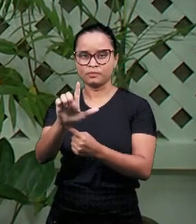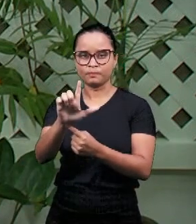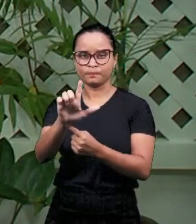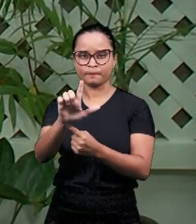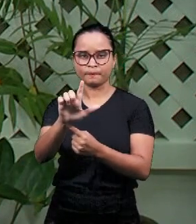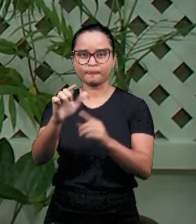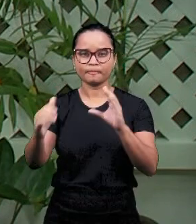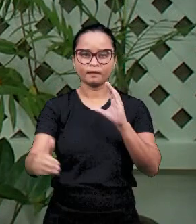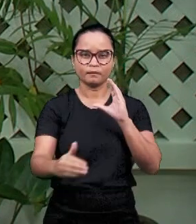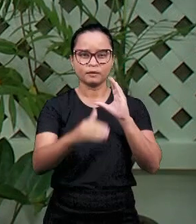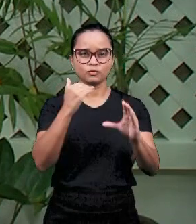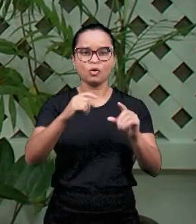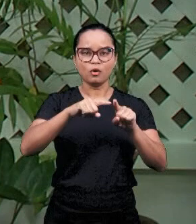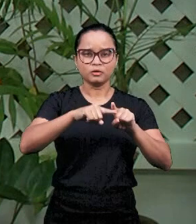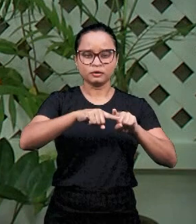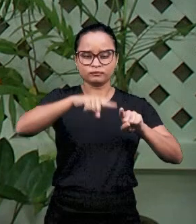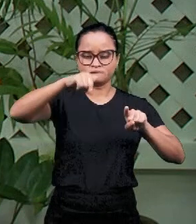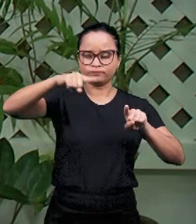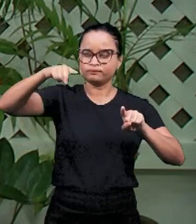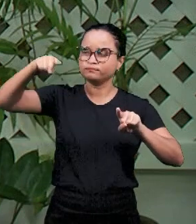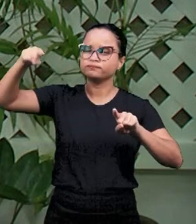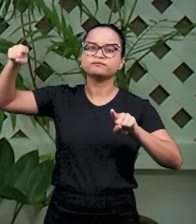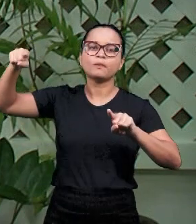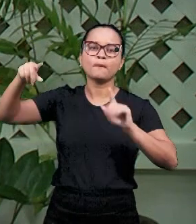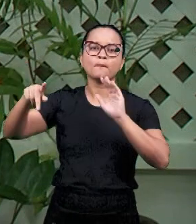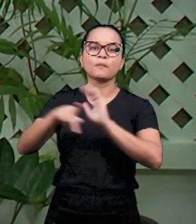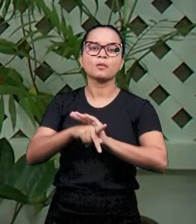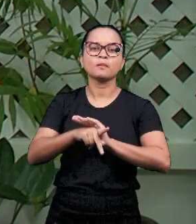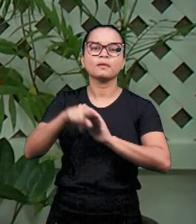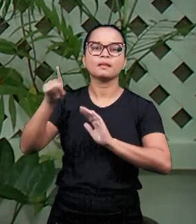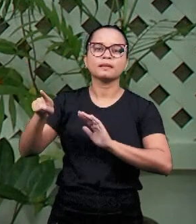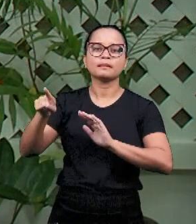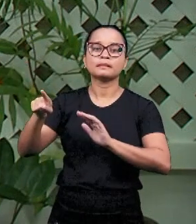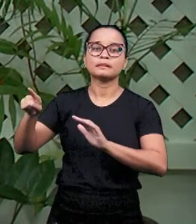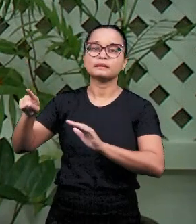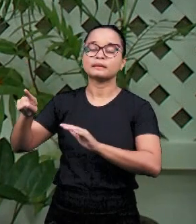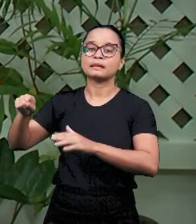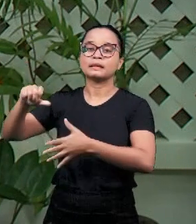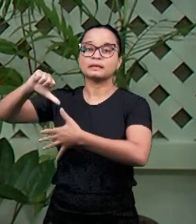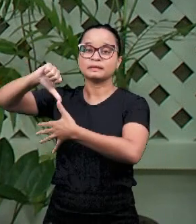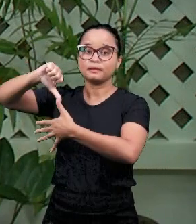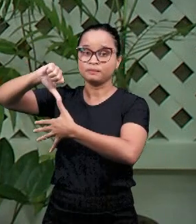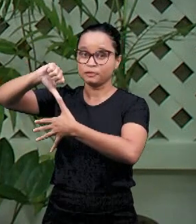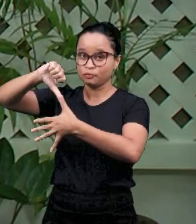un graphique de la croissance en Amérique du Sud. De la semaine dernière,